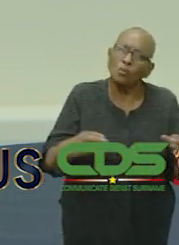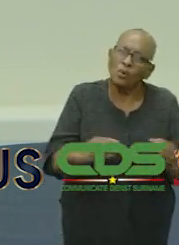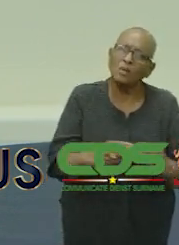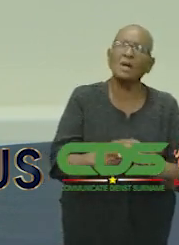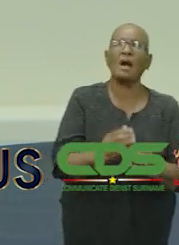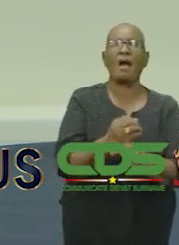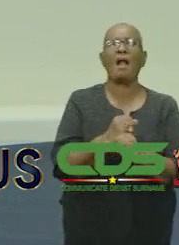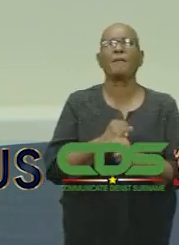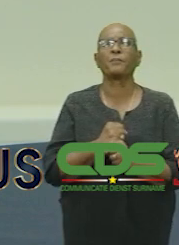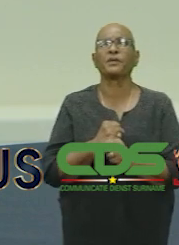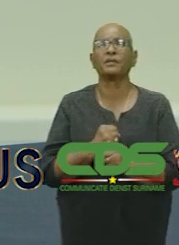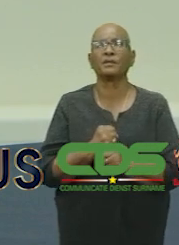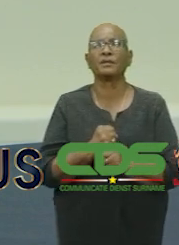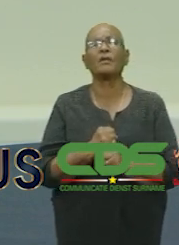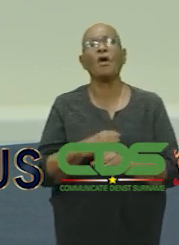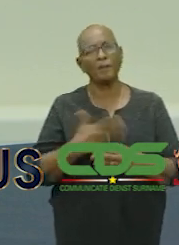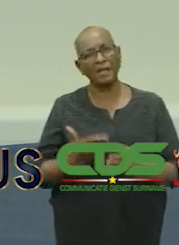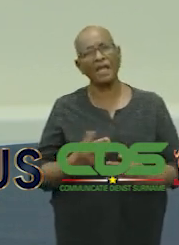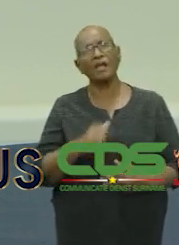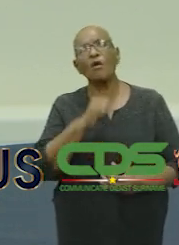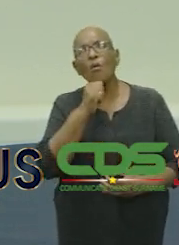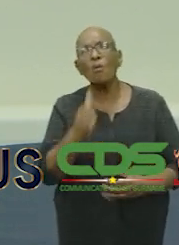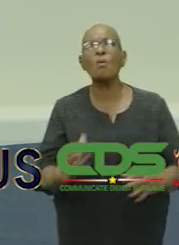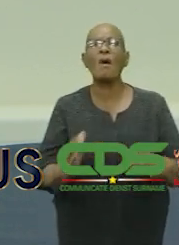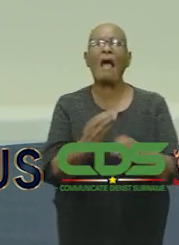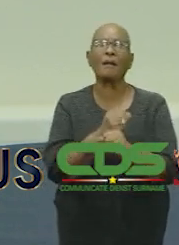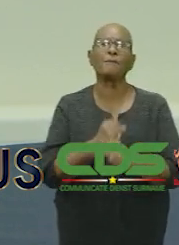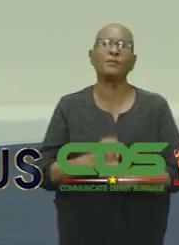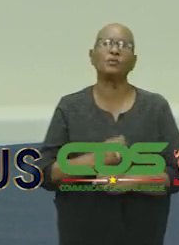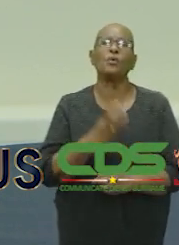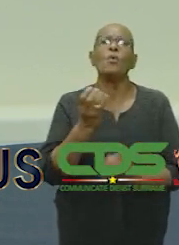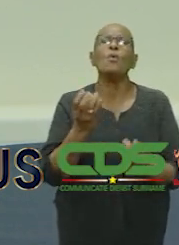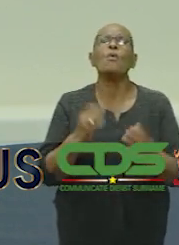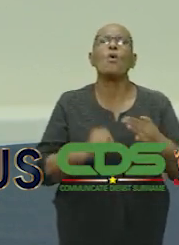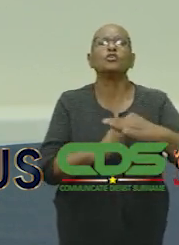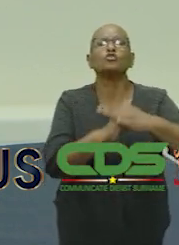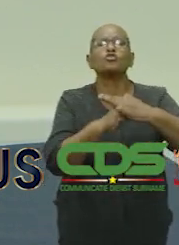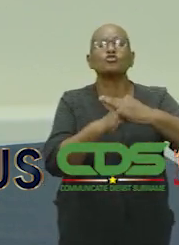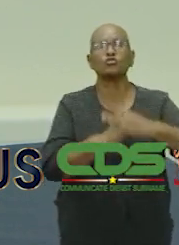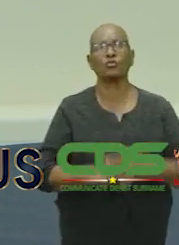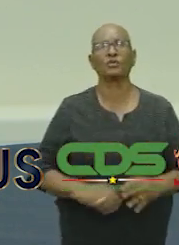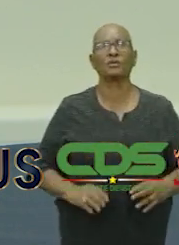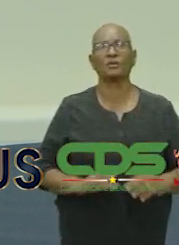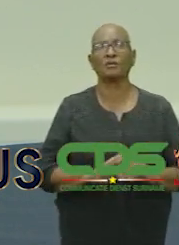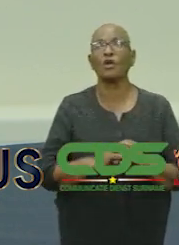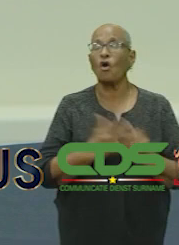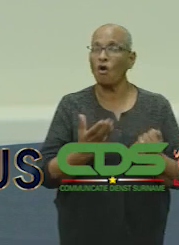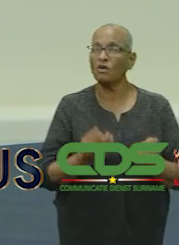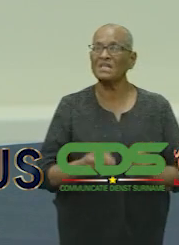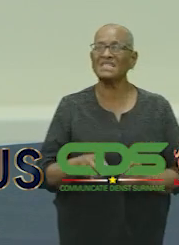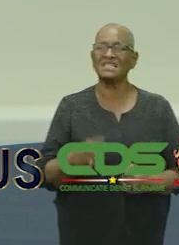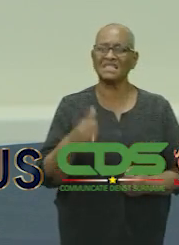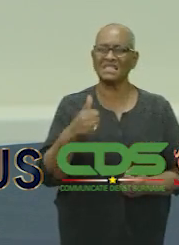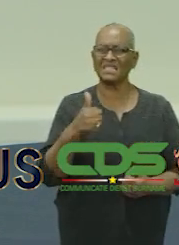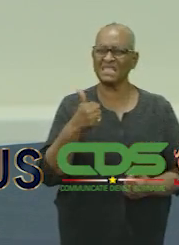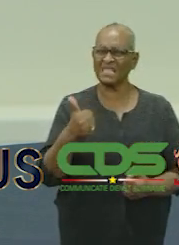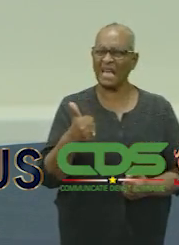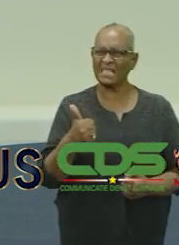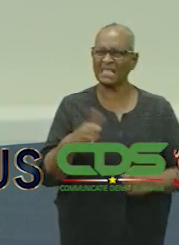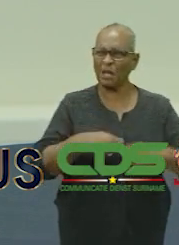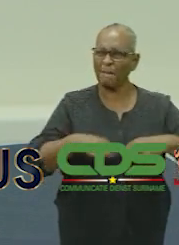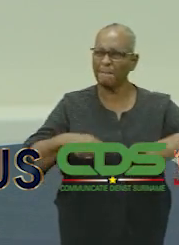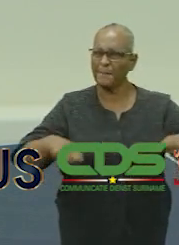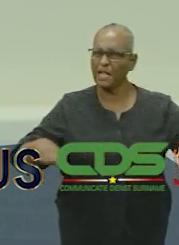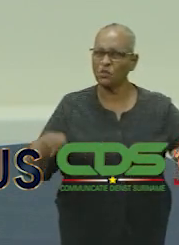eigen verwerkingsfaciliteit neer te zetten. En dat gaat in totaal een bedrag van 6 miljoen Amerikaanse dollars